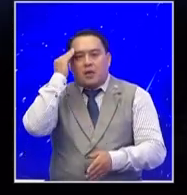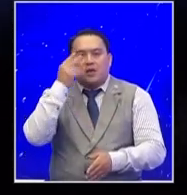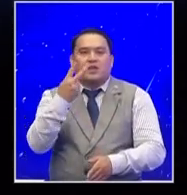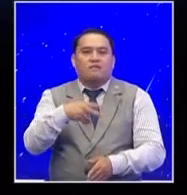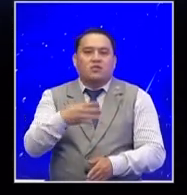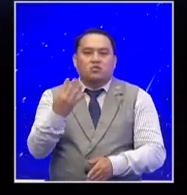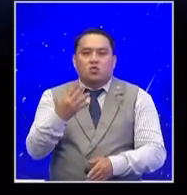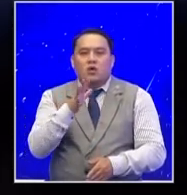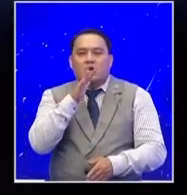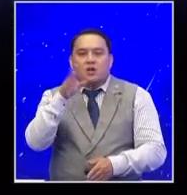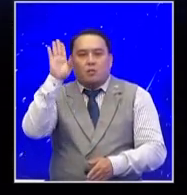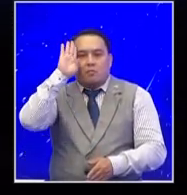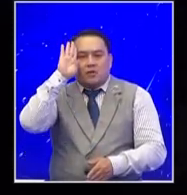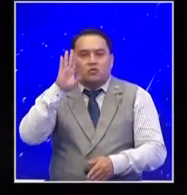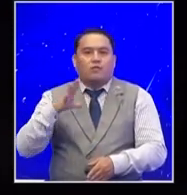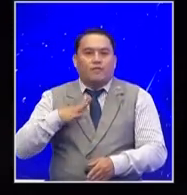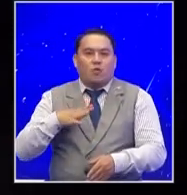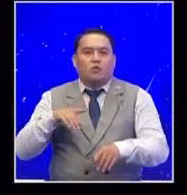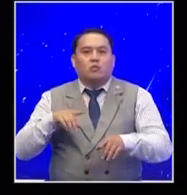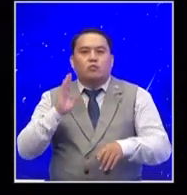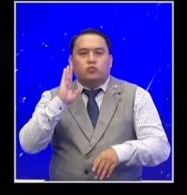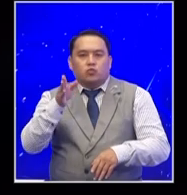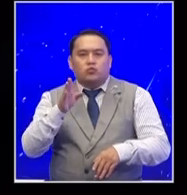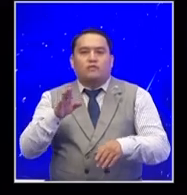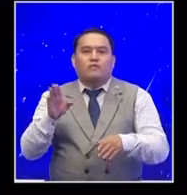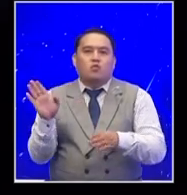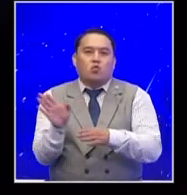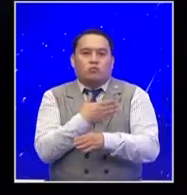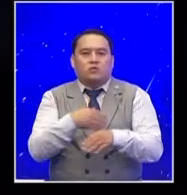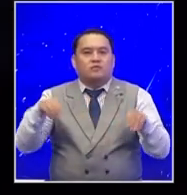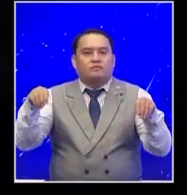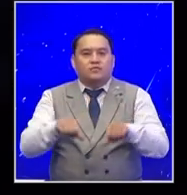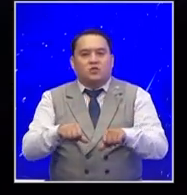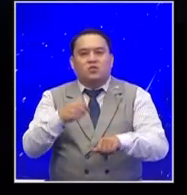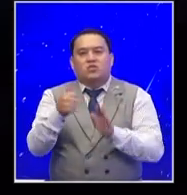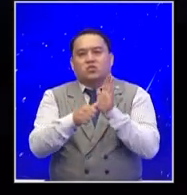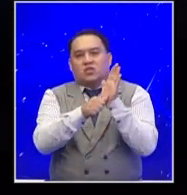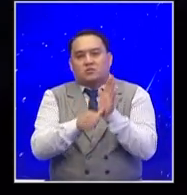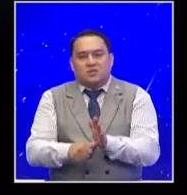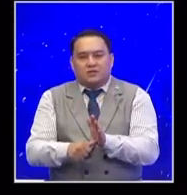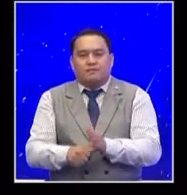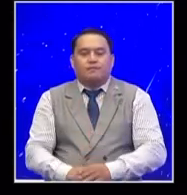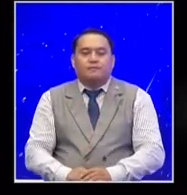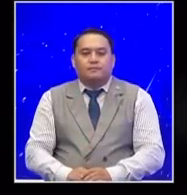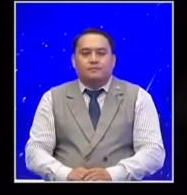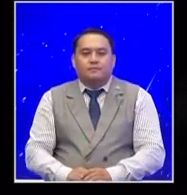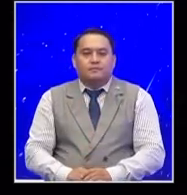меры к 24-летнему нарушителю. Ему грозит лишение водительских прав сроком на 6 месяцев.